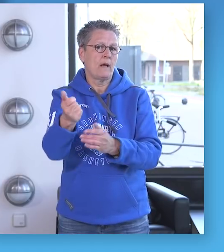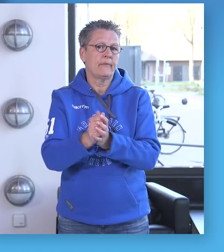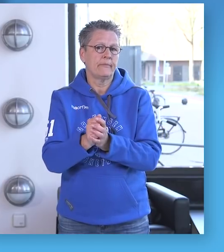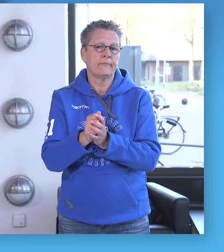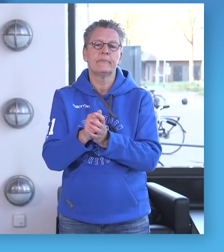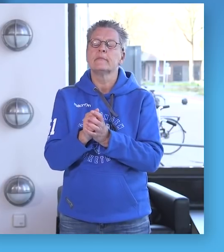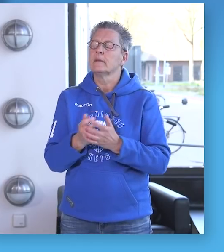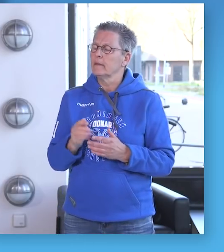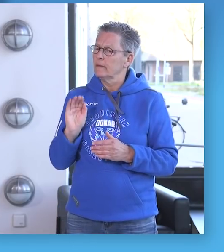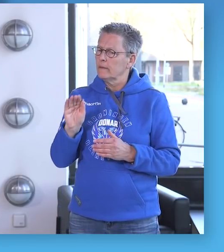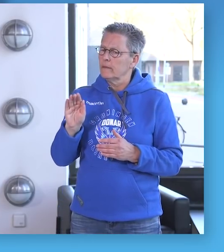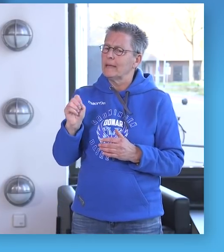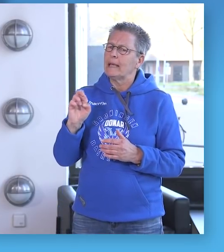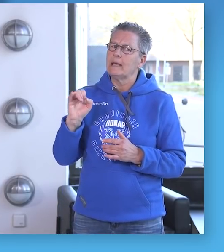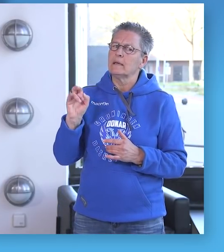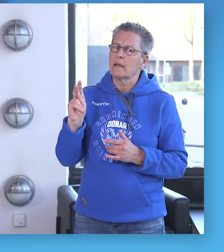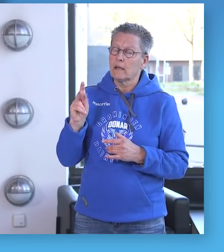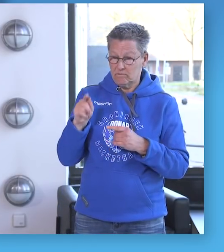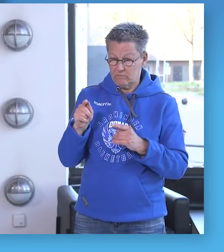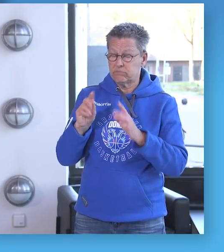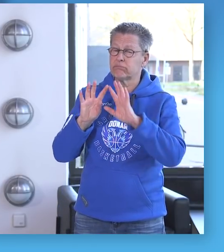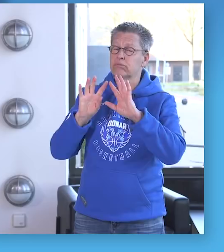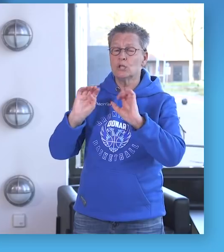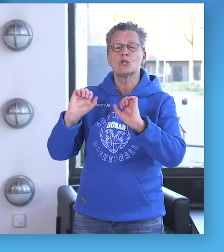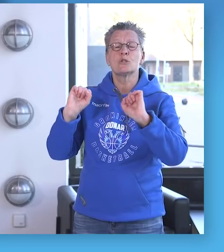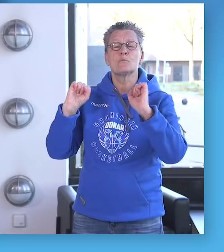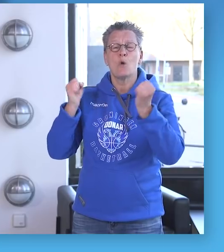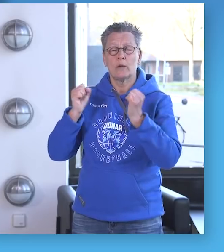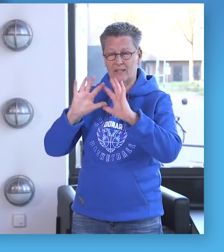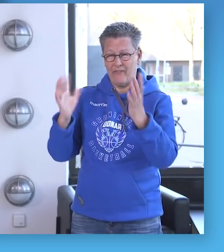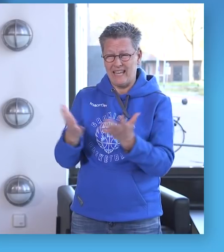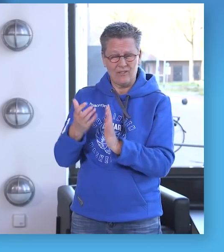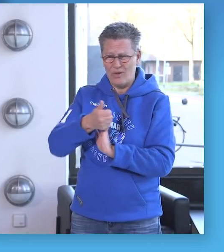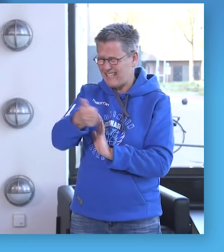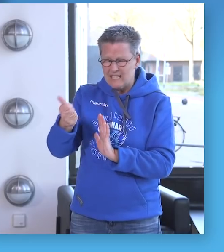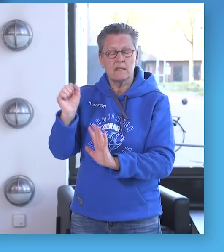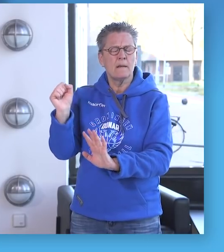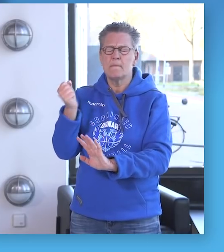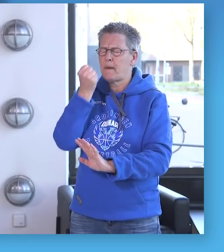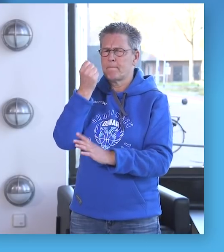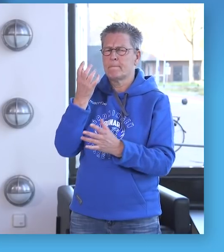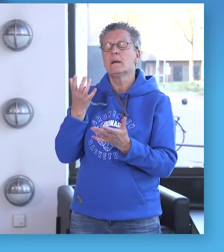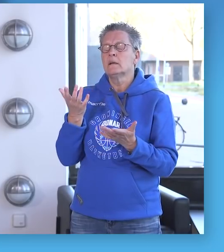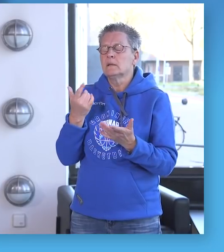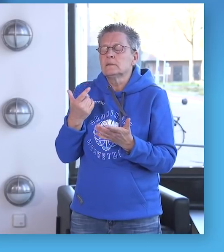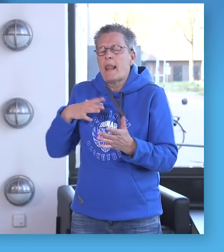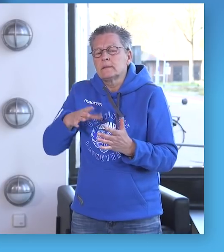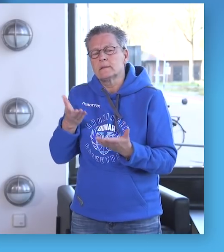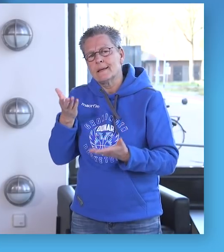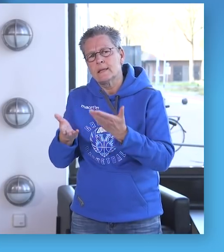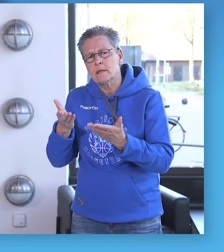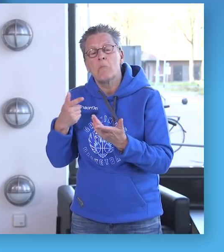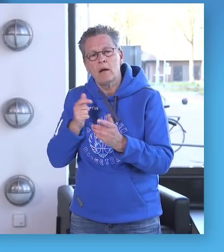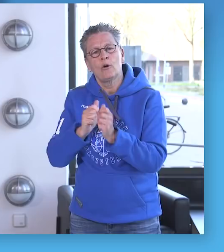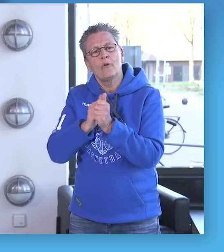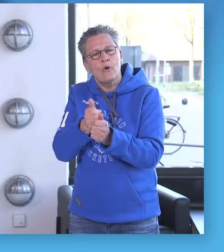voor de hele sportwereld is dit natuurlijk een enorme tegenvaller. Wat denk jij, ja, hoe moeilijk is dat ook in te schatten, maar wat zijn de gevolgen hiervan voor de